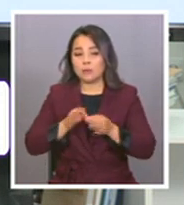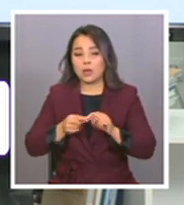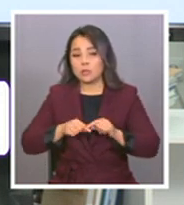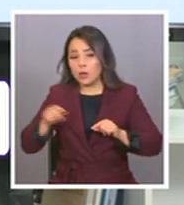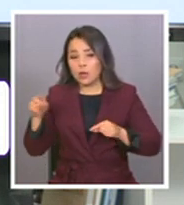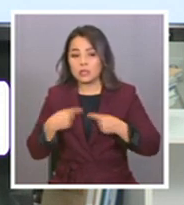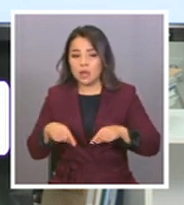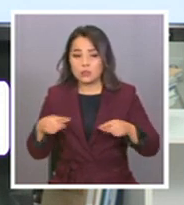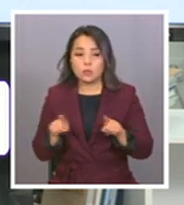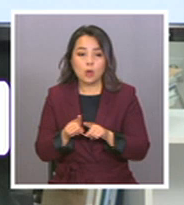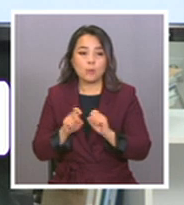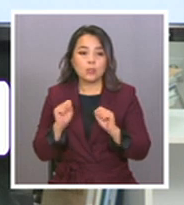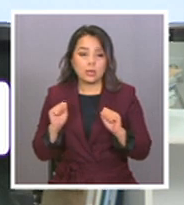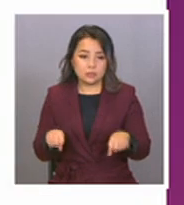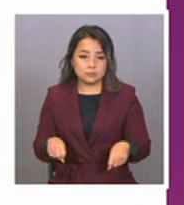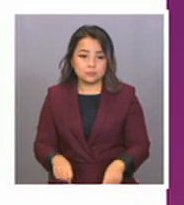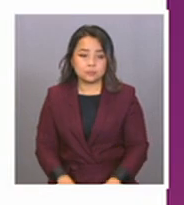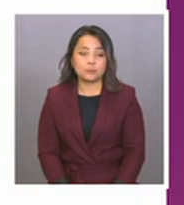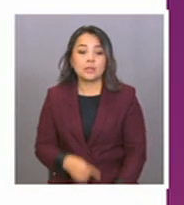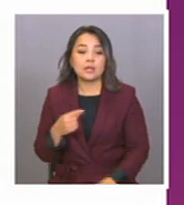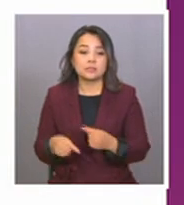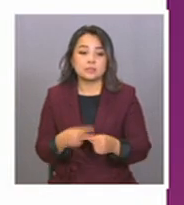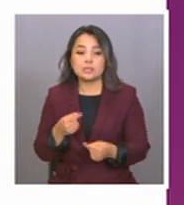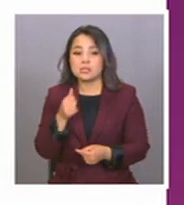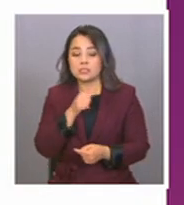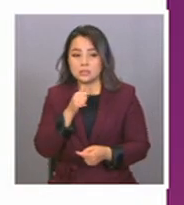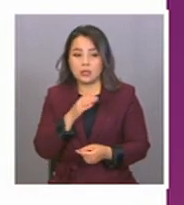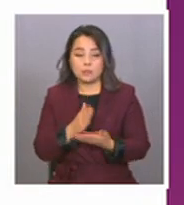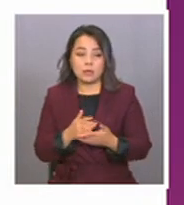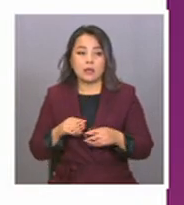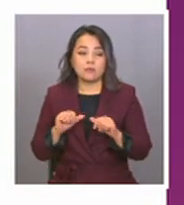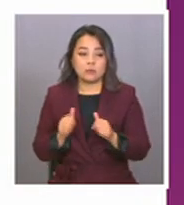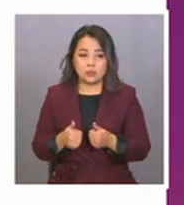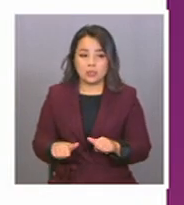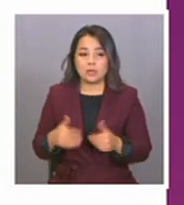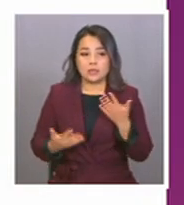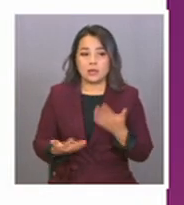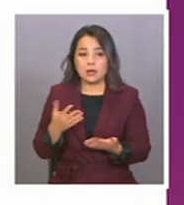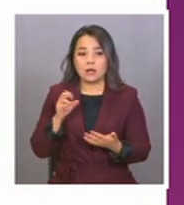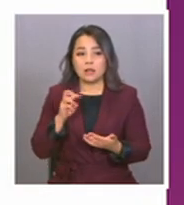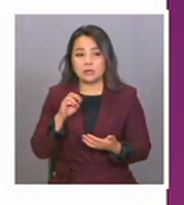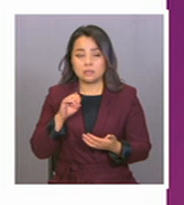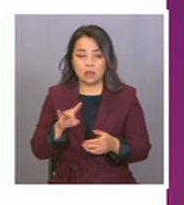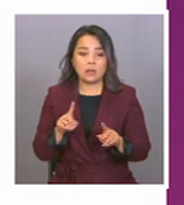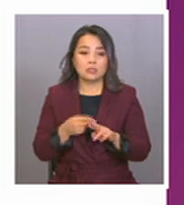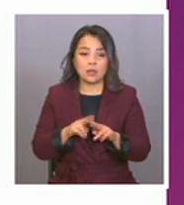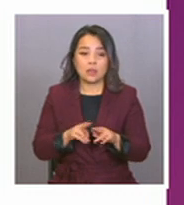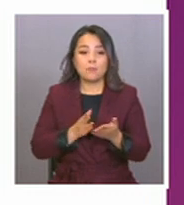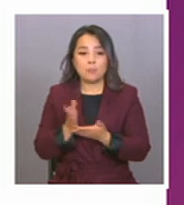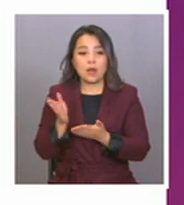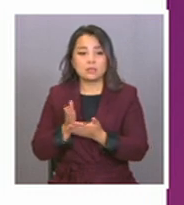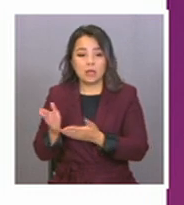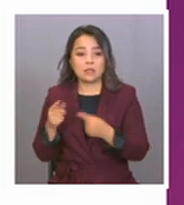әртүрлі бола алады екен. Келесі анықтама, егер коллинияр векторлардың бағыттары әртүрлі болса,